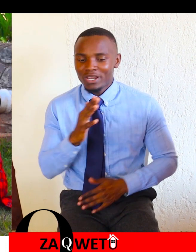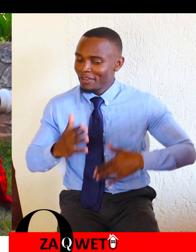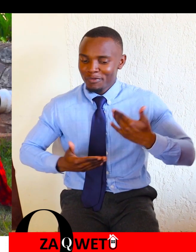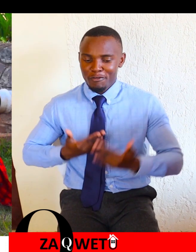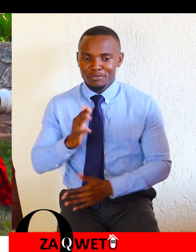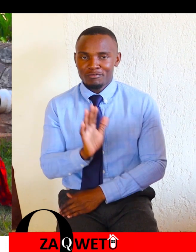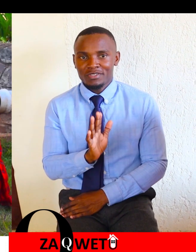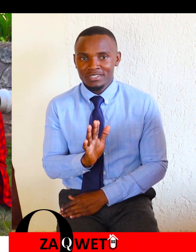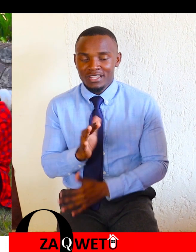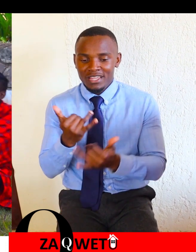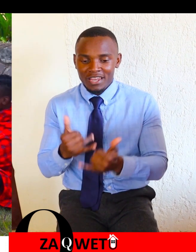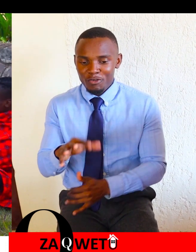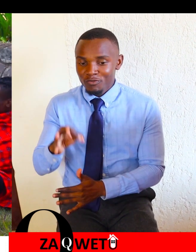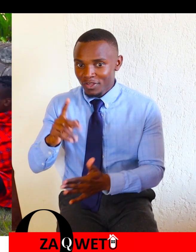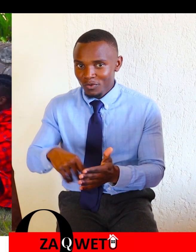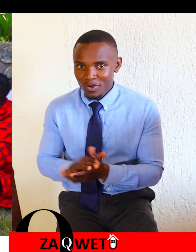So